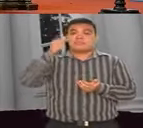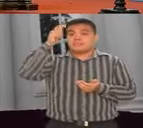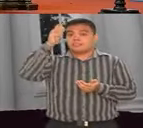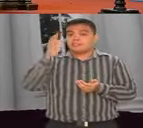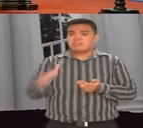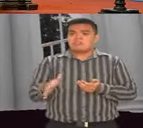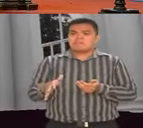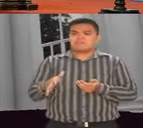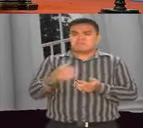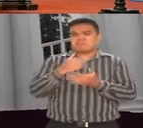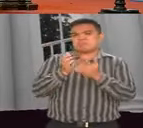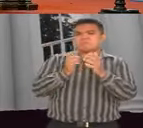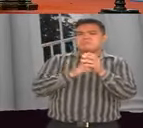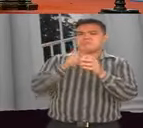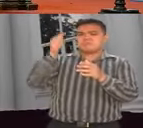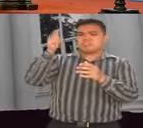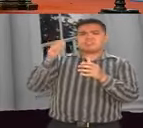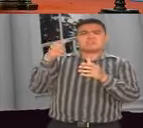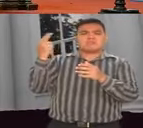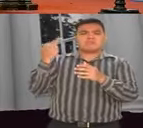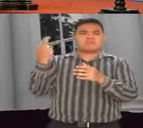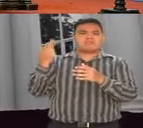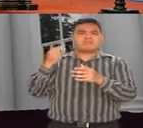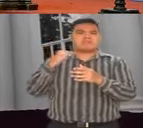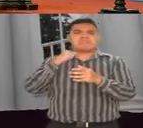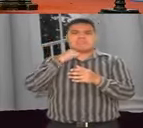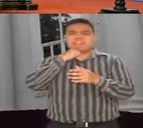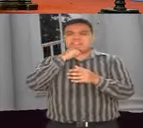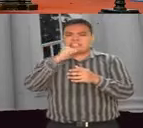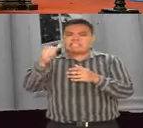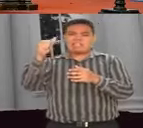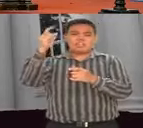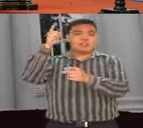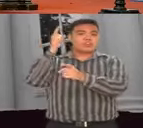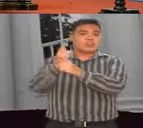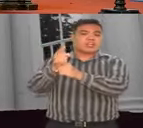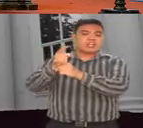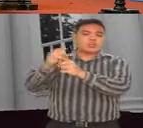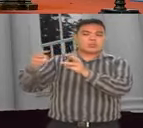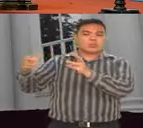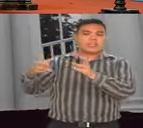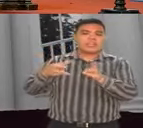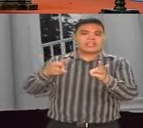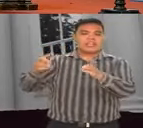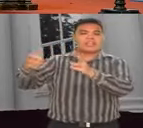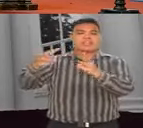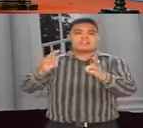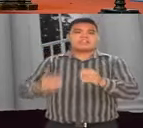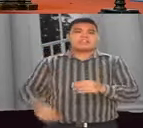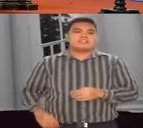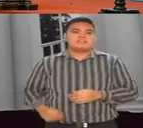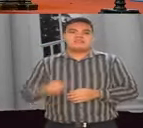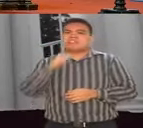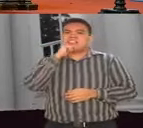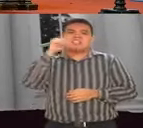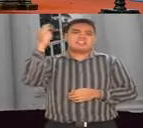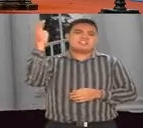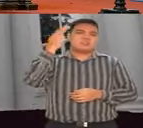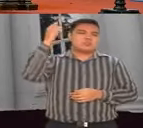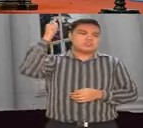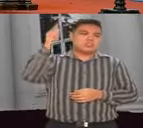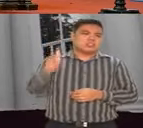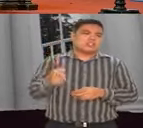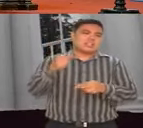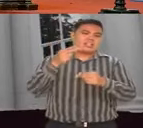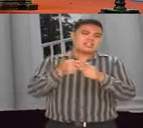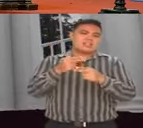Usay, gamiton pang Ginoo. Folks, ayaw ninyo gamita ang Ginoo sa dili saktong pamaagi. Do not use the name of the Lord